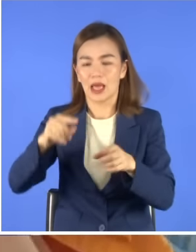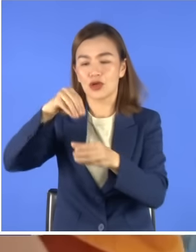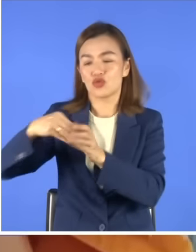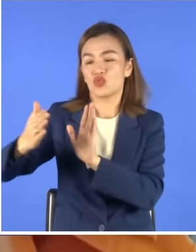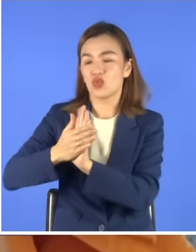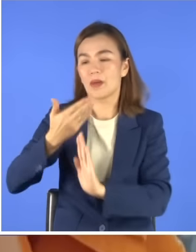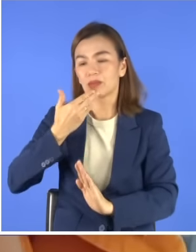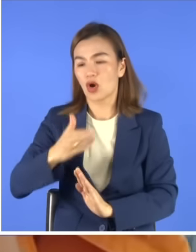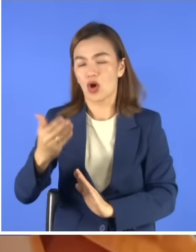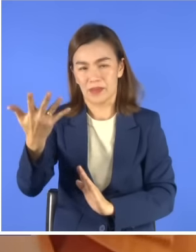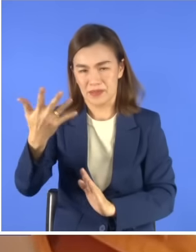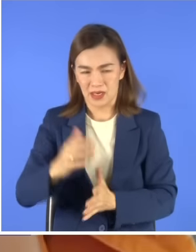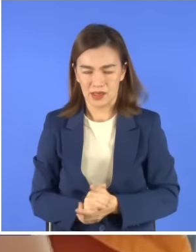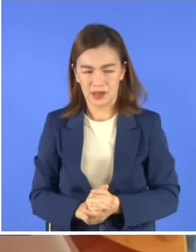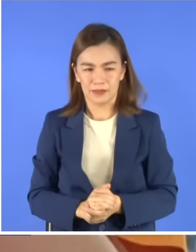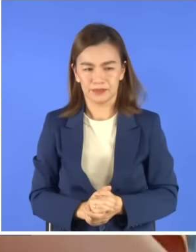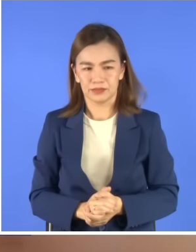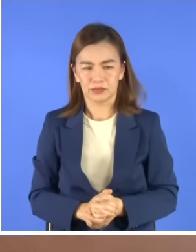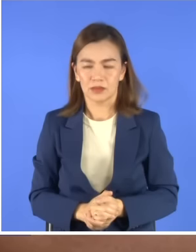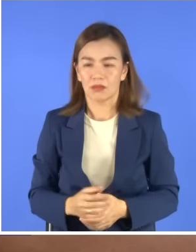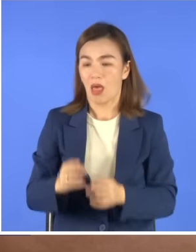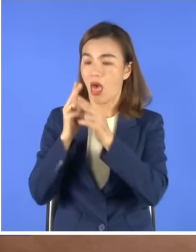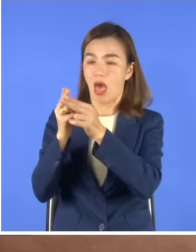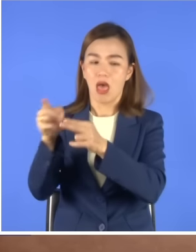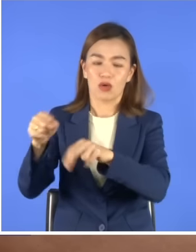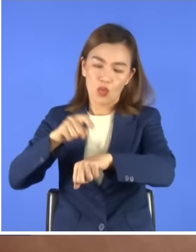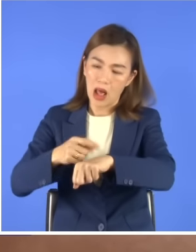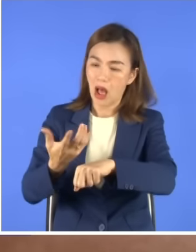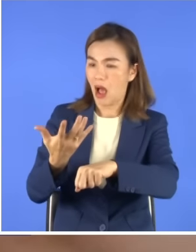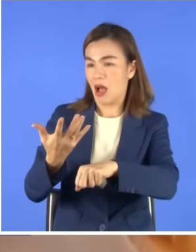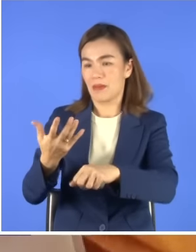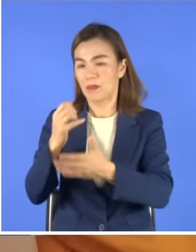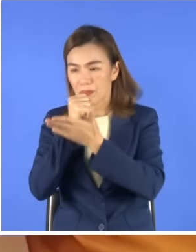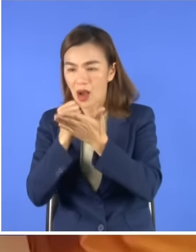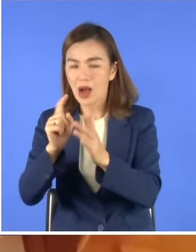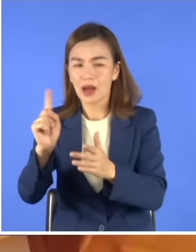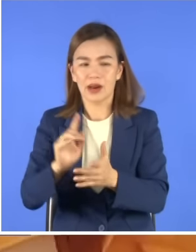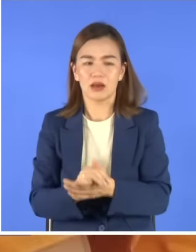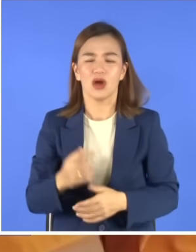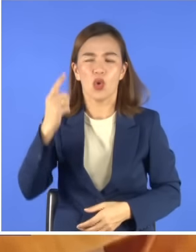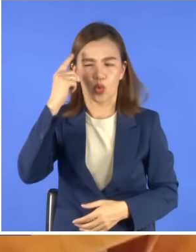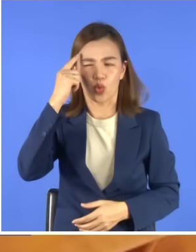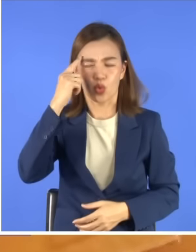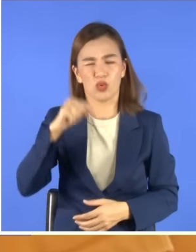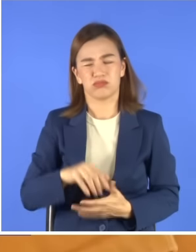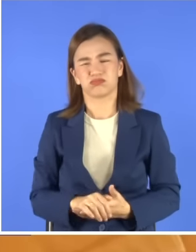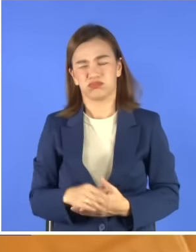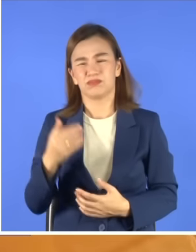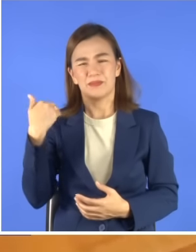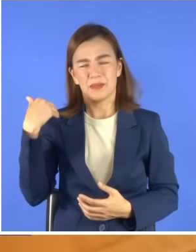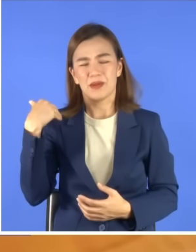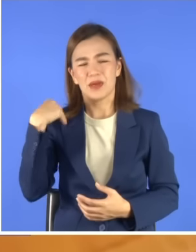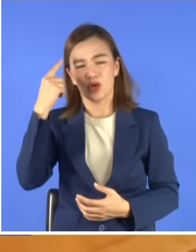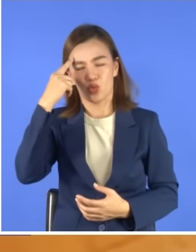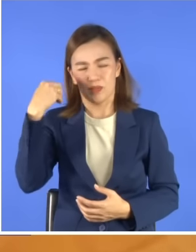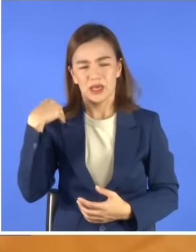วยกันเนี่ยมันไม่รู้ว่าเข้ามาตอนไหนเราไม่รู้ถามว่ามันก็พอรู้แต่ถามว่าเรามันไ